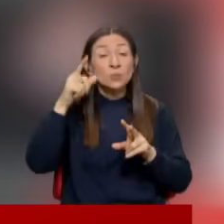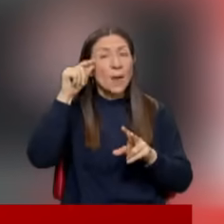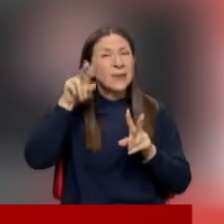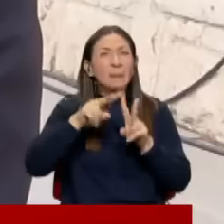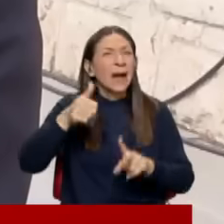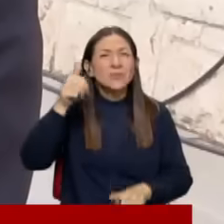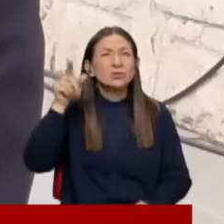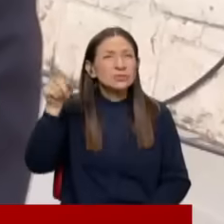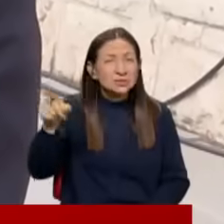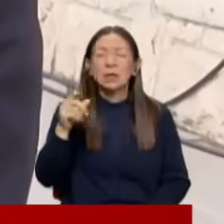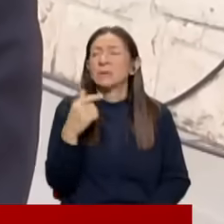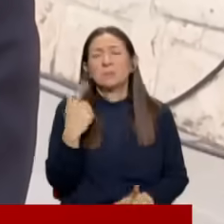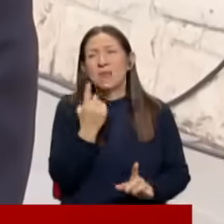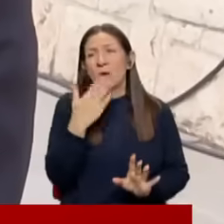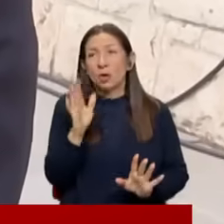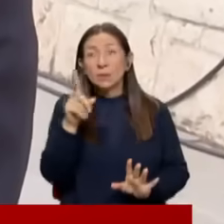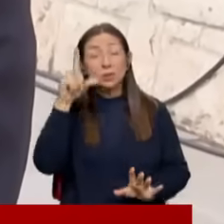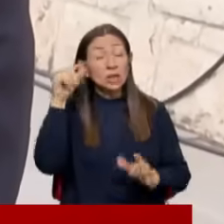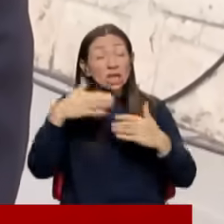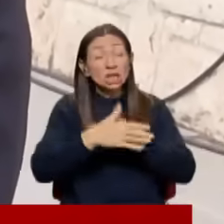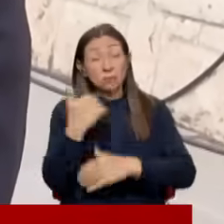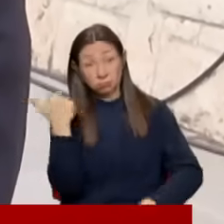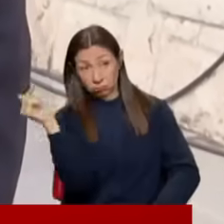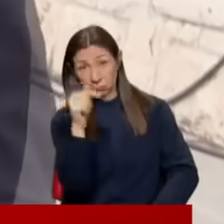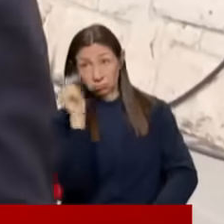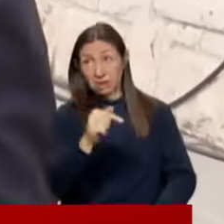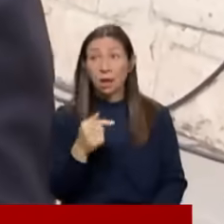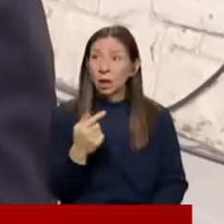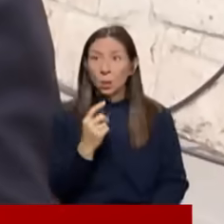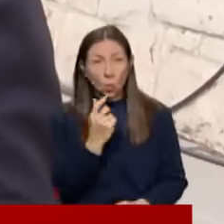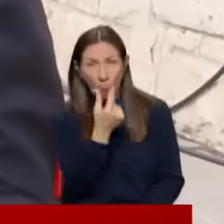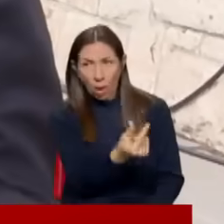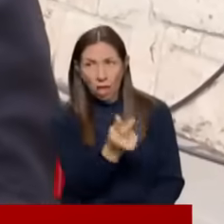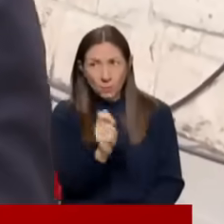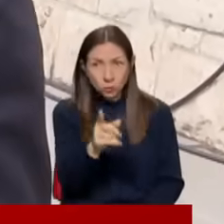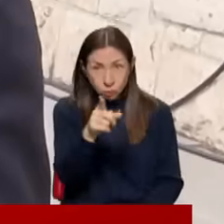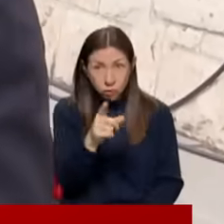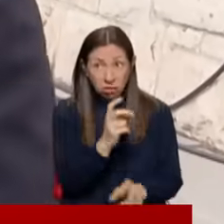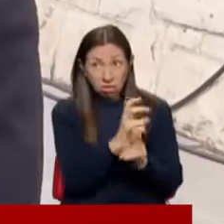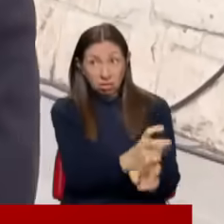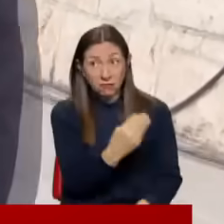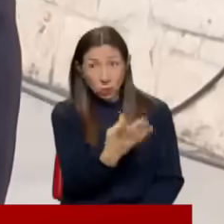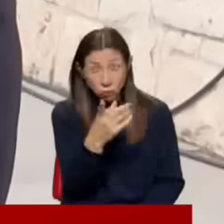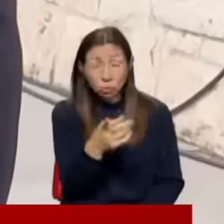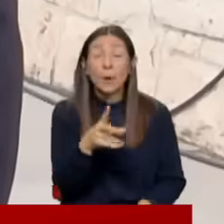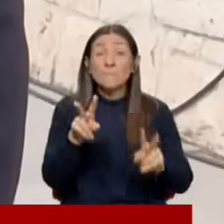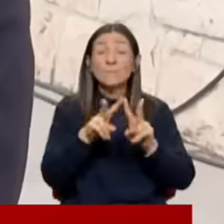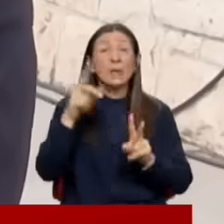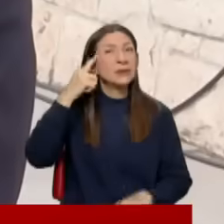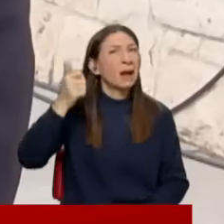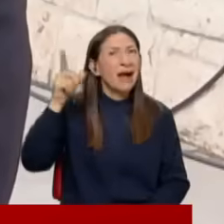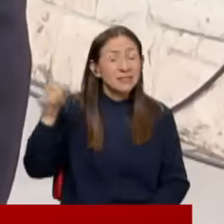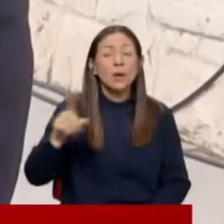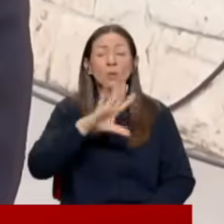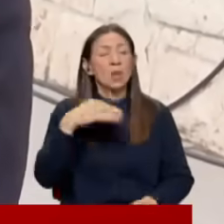birisi yok. Siz Yunanistan'ı bir gece ansızın gelebilirim diye ikaz ediyorsunuz, tehdit ediyorsunuz. Mitsotakis'e